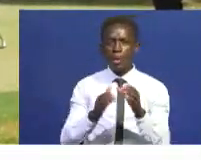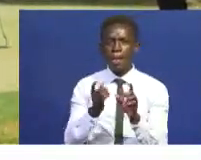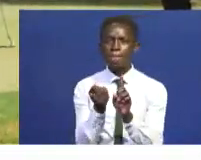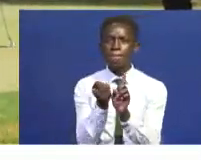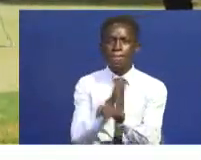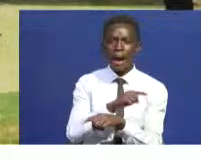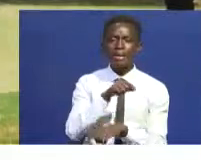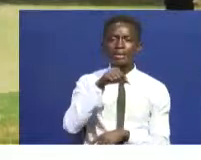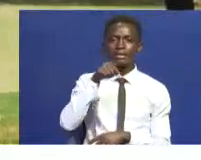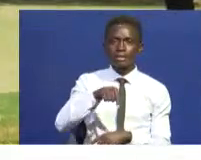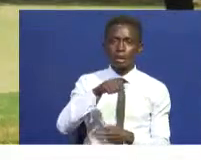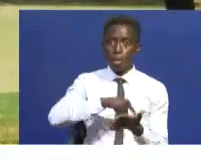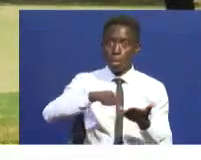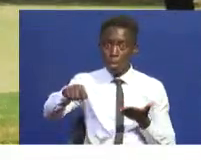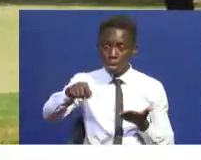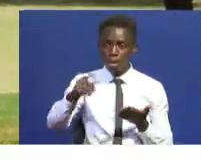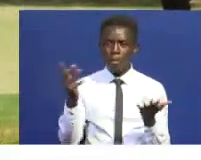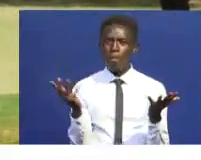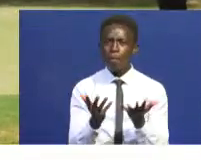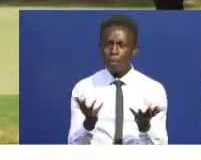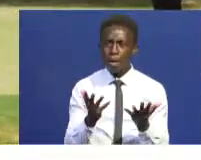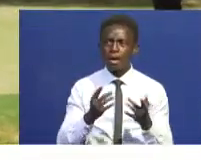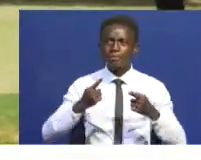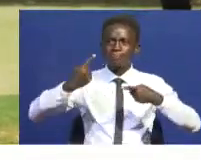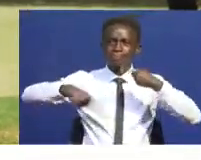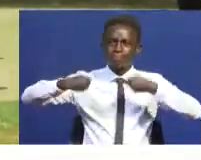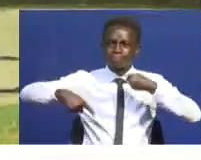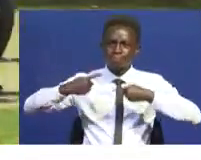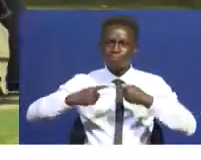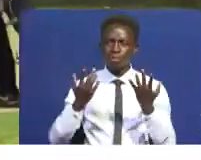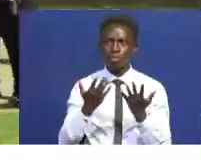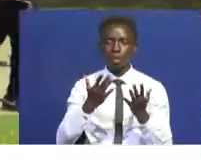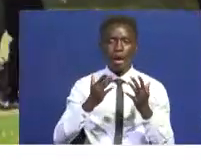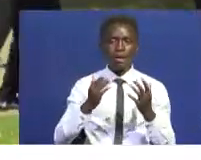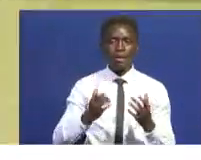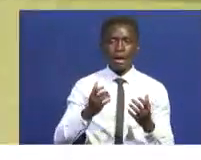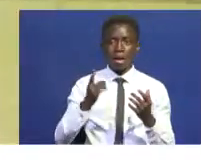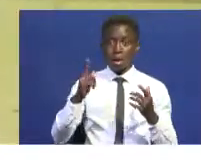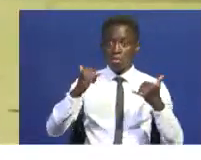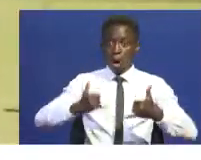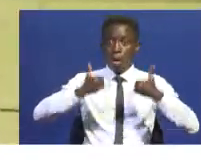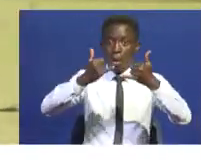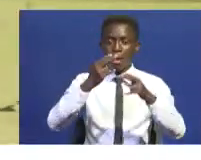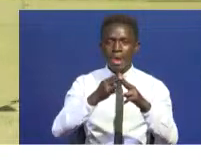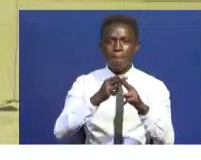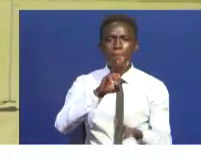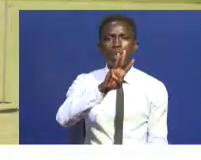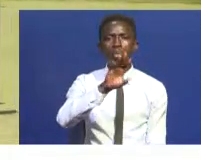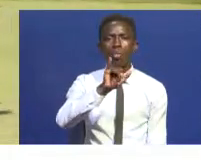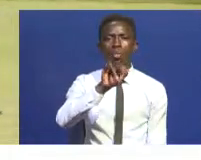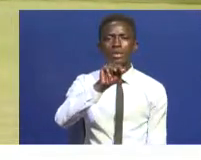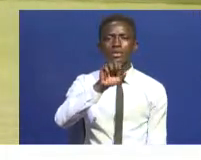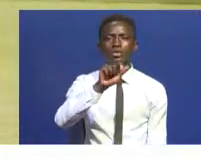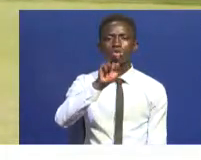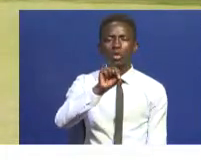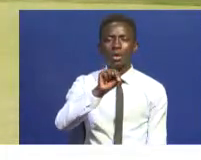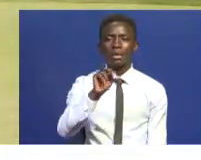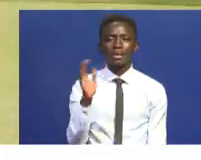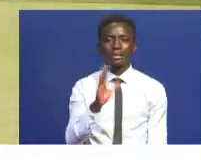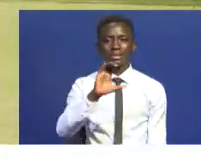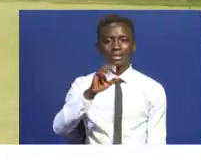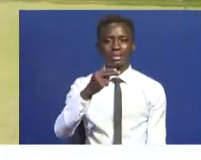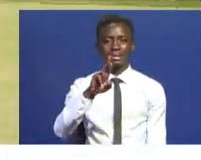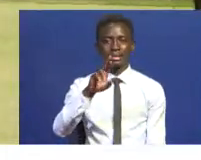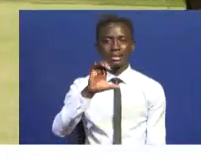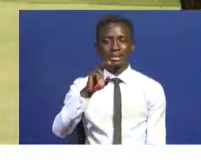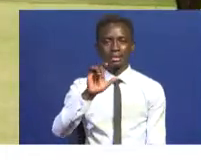mwa juma hili ambapo mashindano ya kuwania taji ya Winston Churchill yataandaliwa katika uwanja wa mchezo huo wa Thika. Mashindano